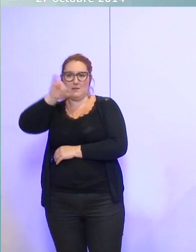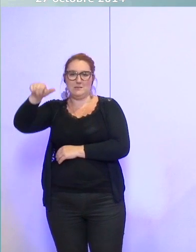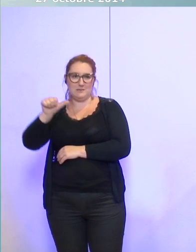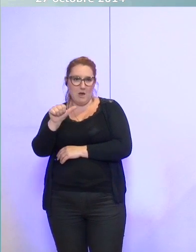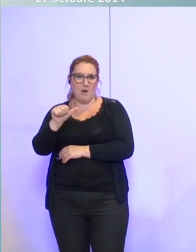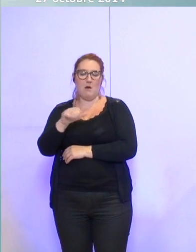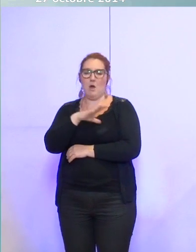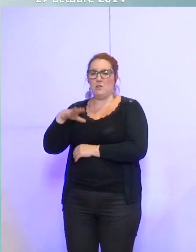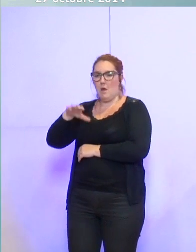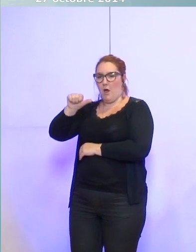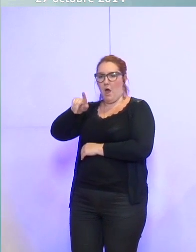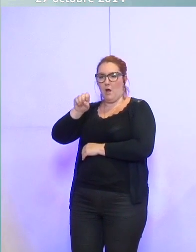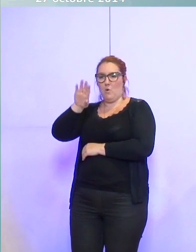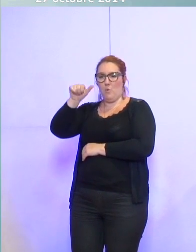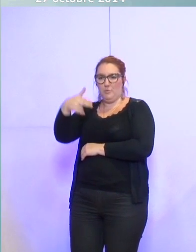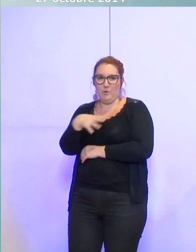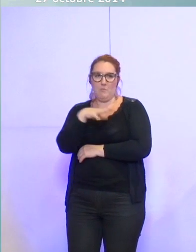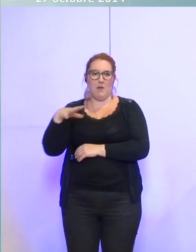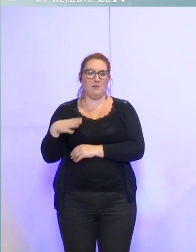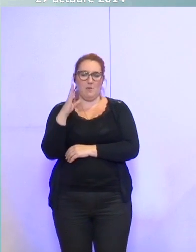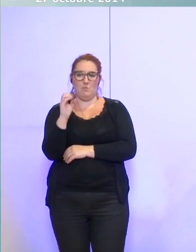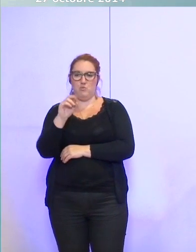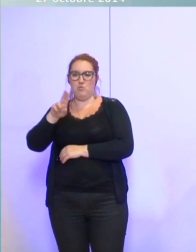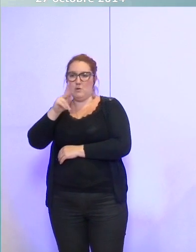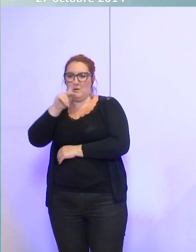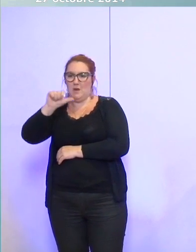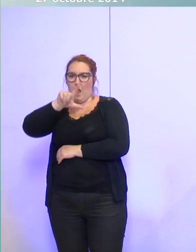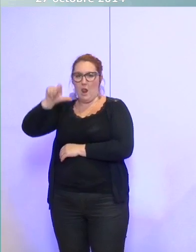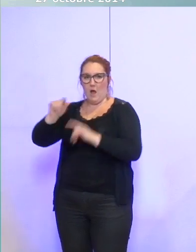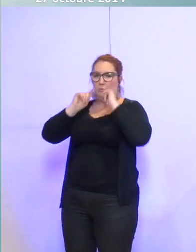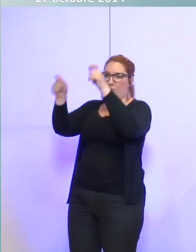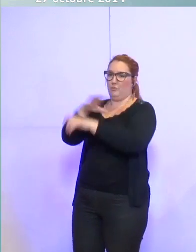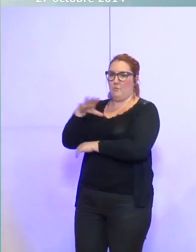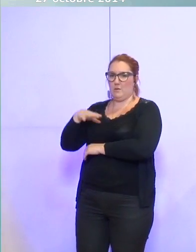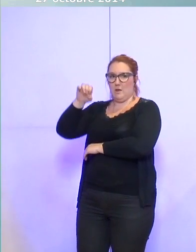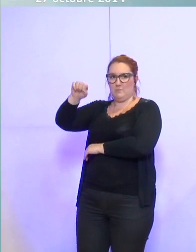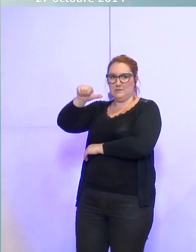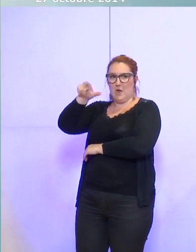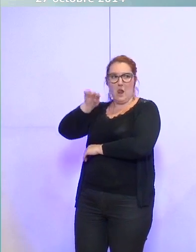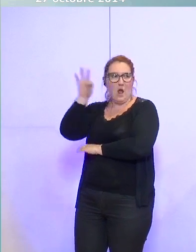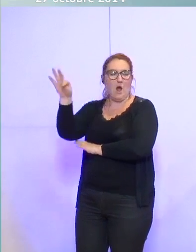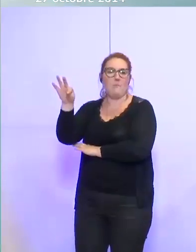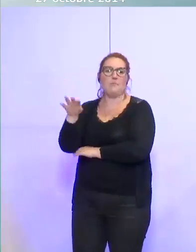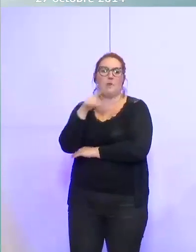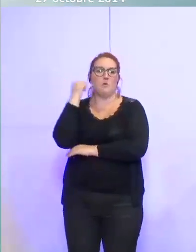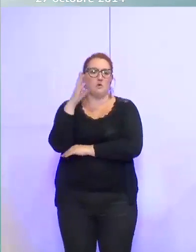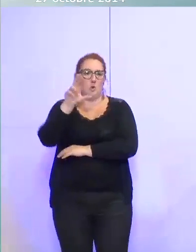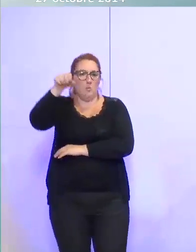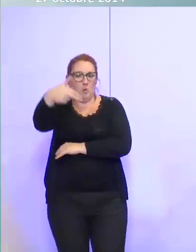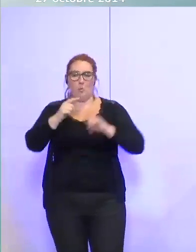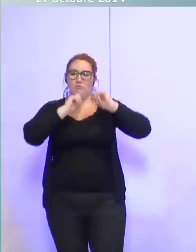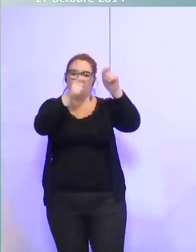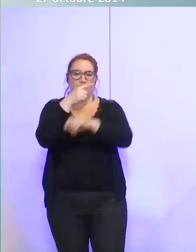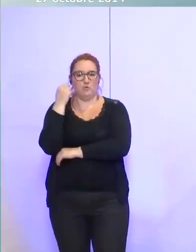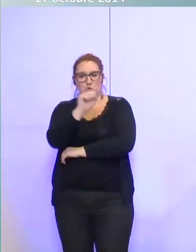Anouche Agobian, Madame Boukala-Sara donne pouvoir à Madame Sala pour la soirée. Monsieur Bron donne pouvoir à